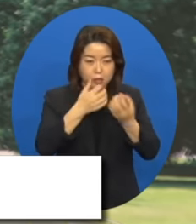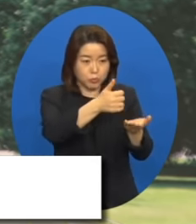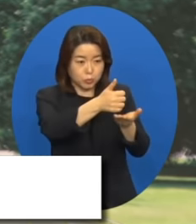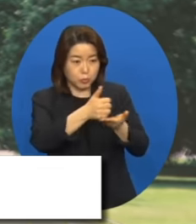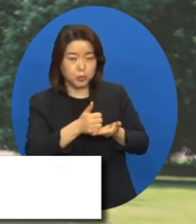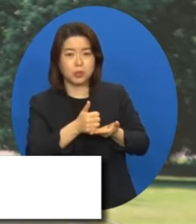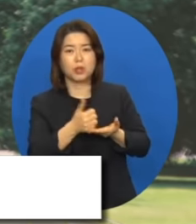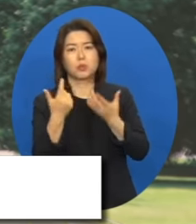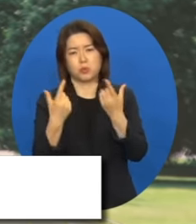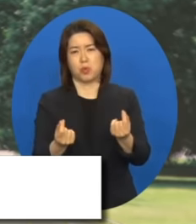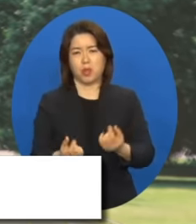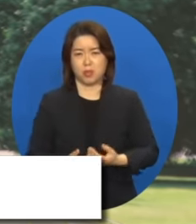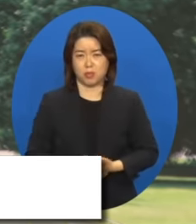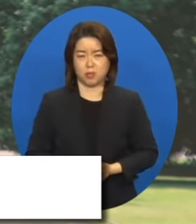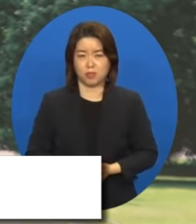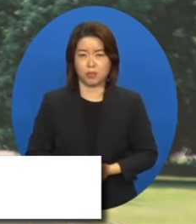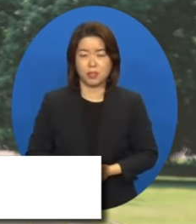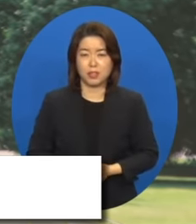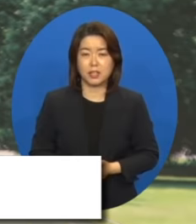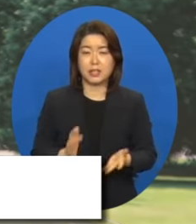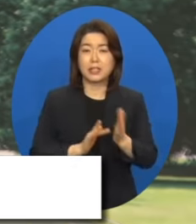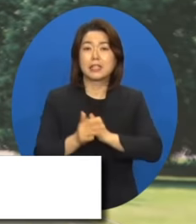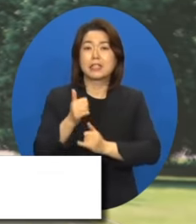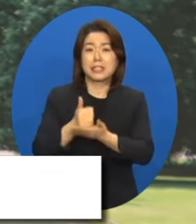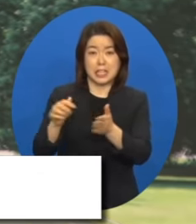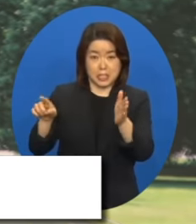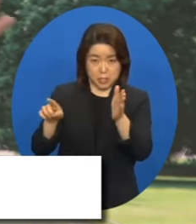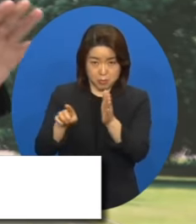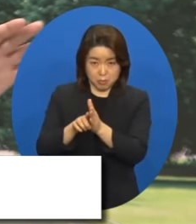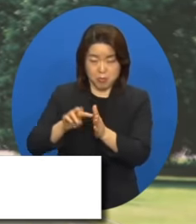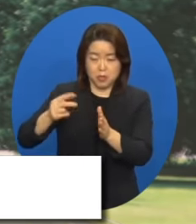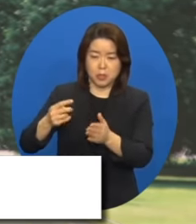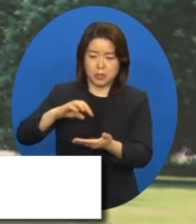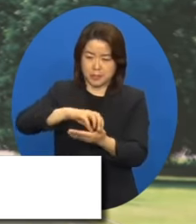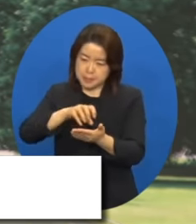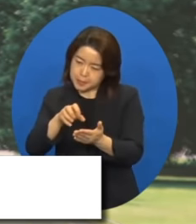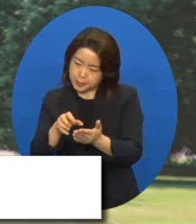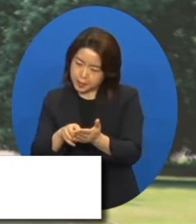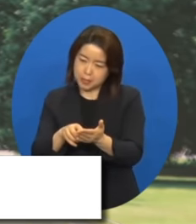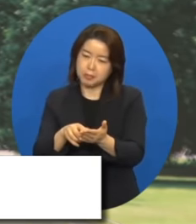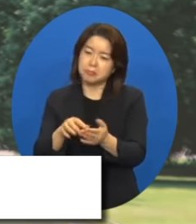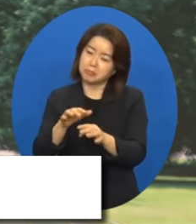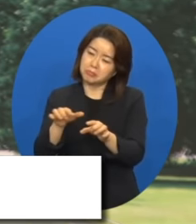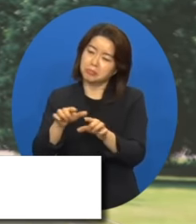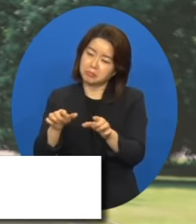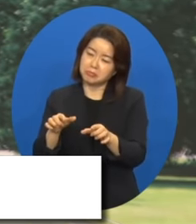겁니다. 여러분 예수님을 믿어도 적당하게 믿을 생각하면 안 됩니다.